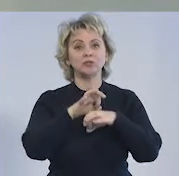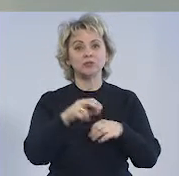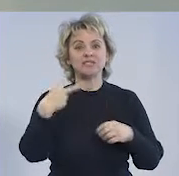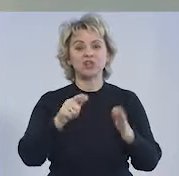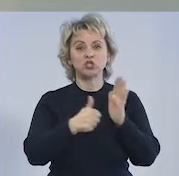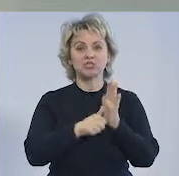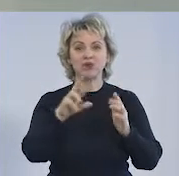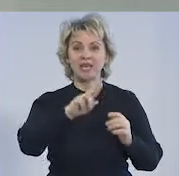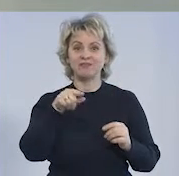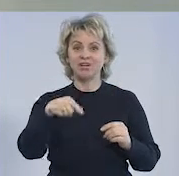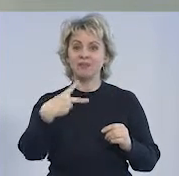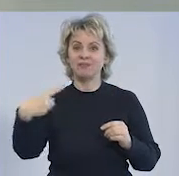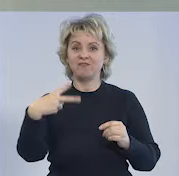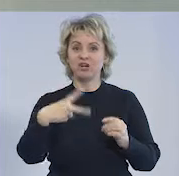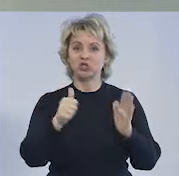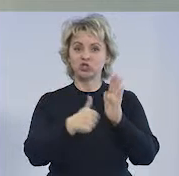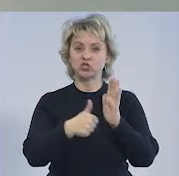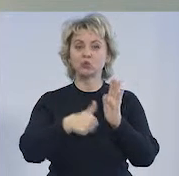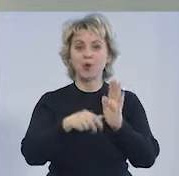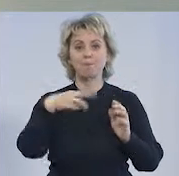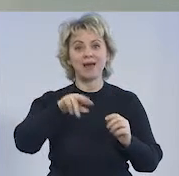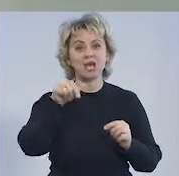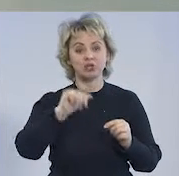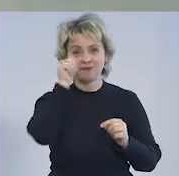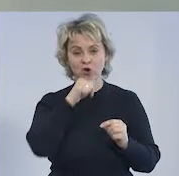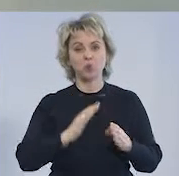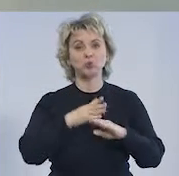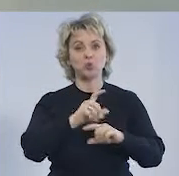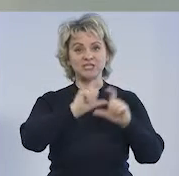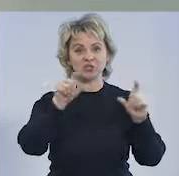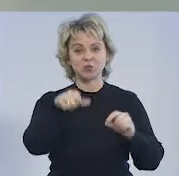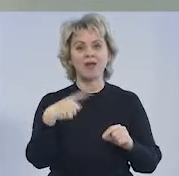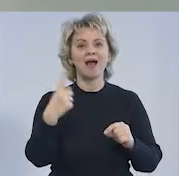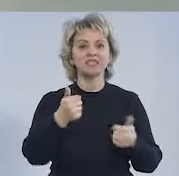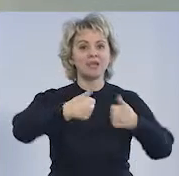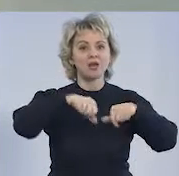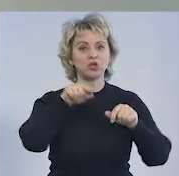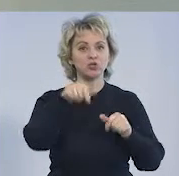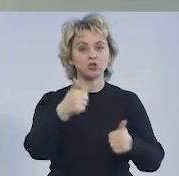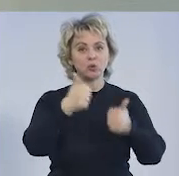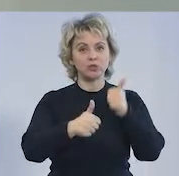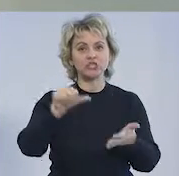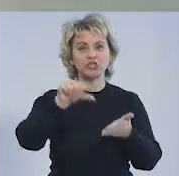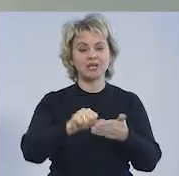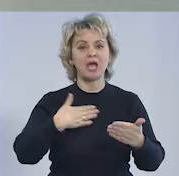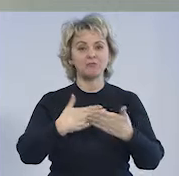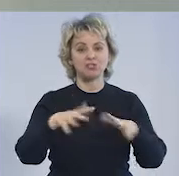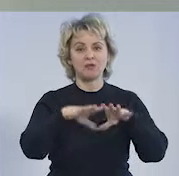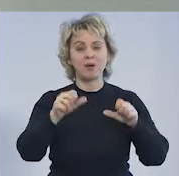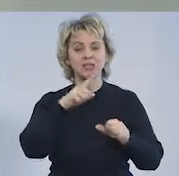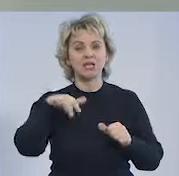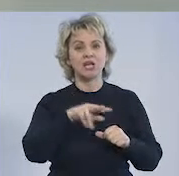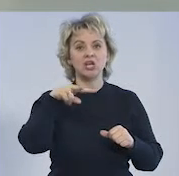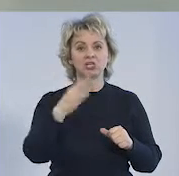с 26 января по 26 мая этого года. Гость студии – один из организаторов конкурса, член Общественной палаты